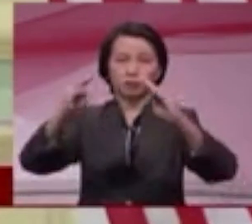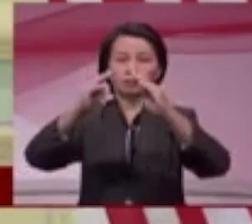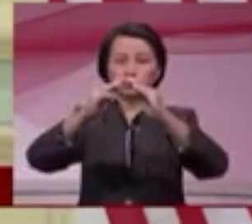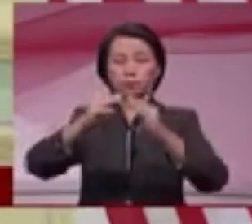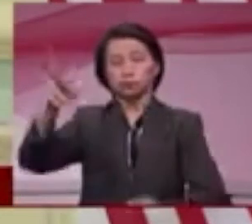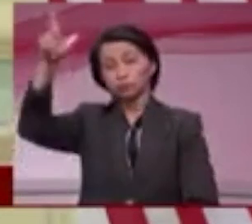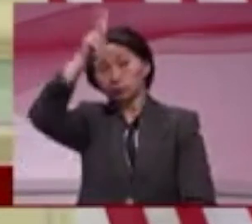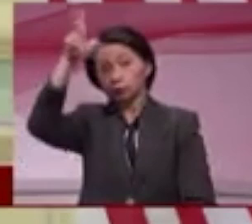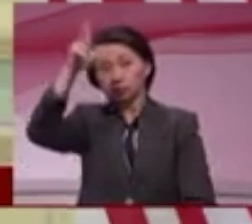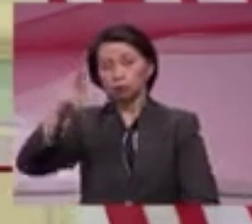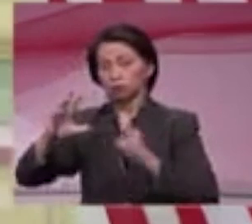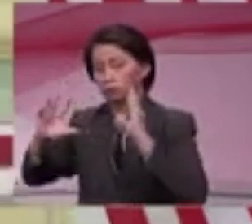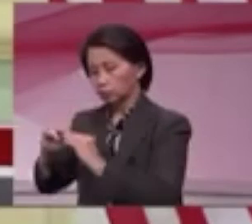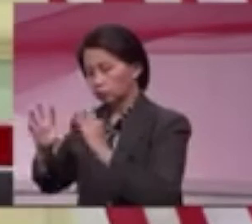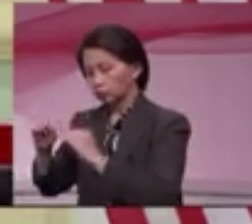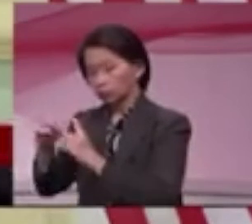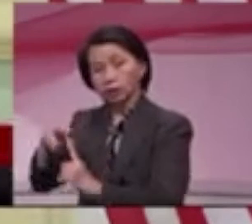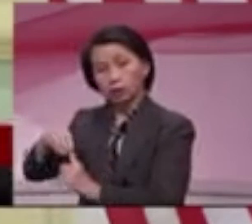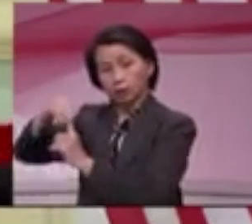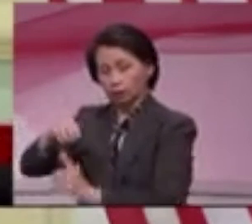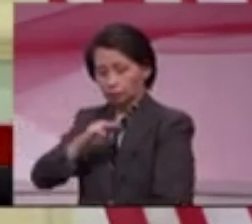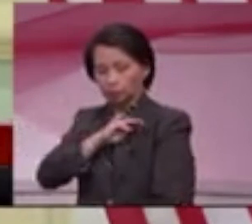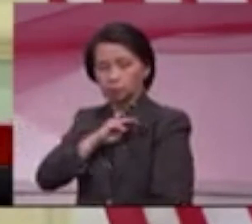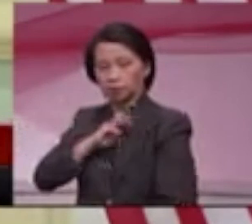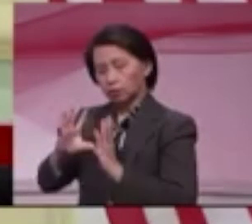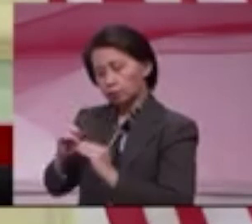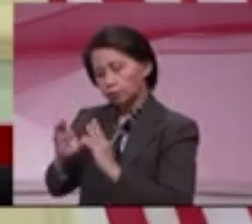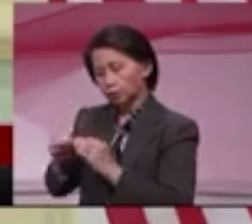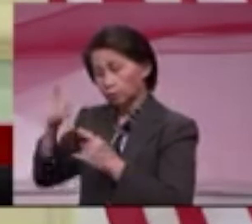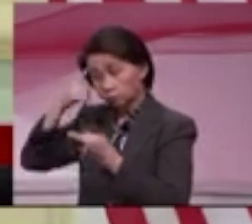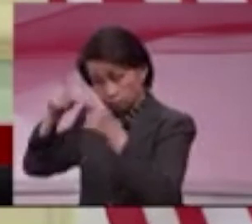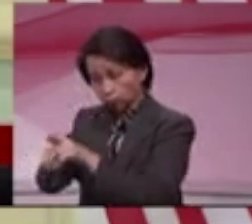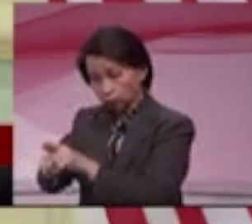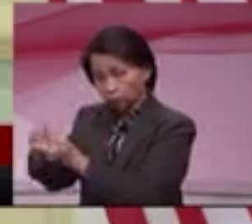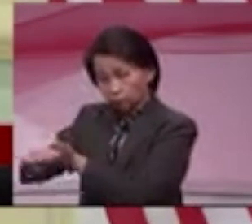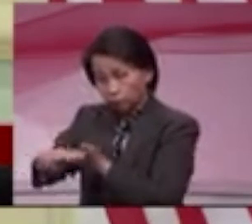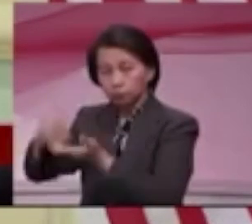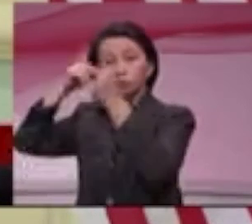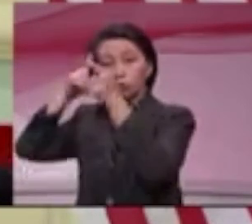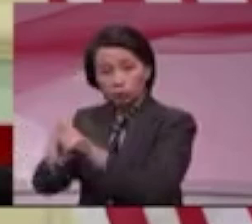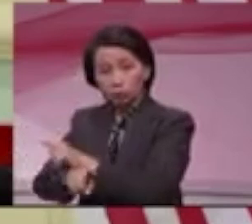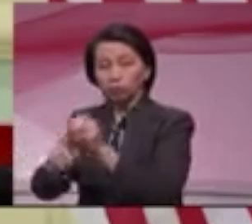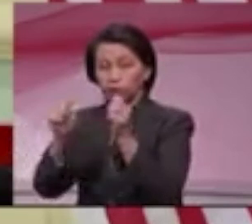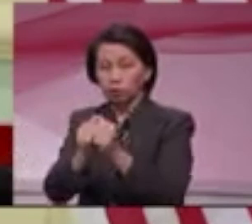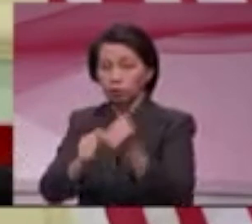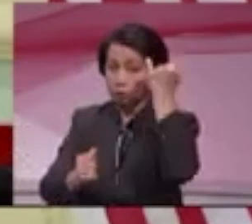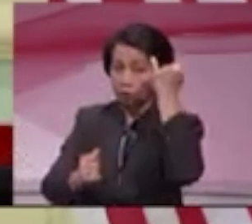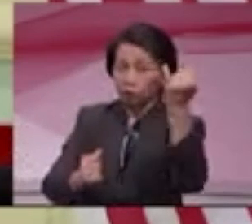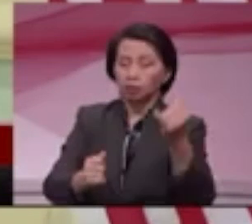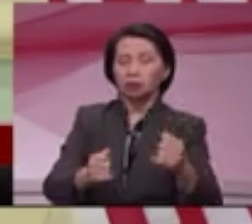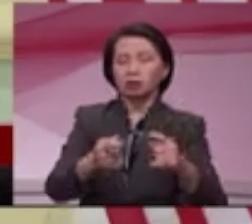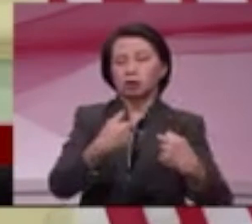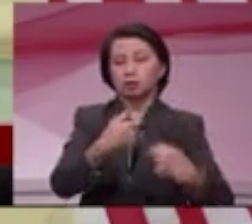Kerajaan, iaitu mesyuarat khas menteri-menteri, telah bersetuju dengan cadangan yang berhormat menteri di